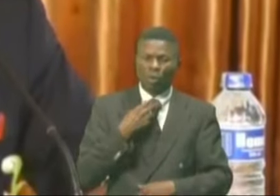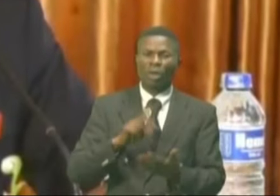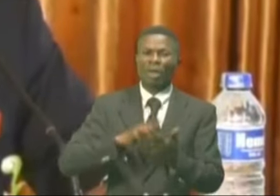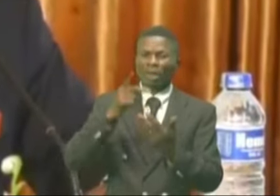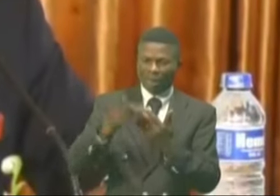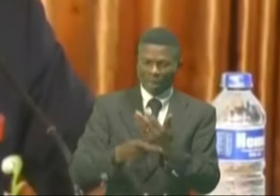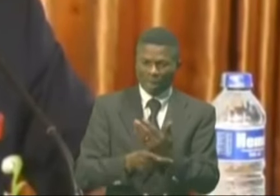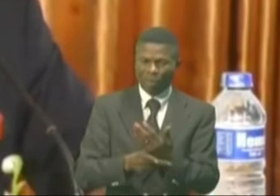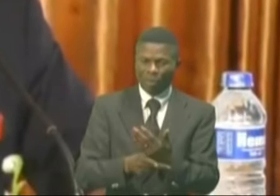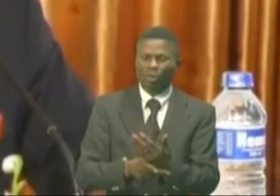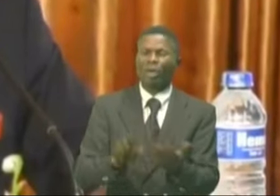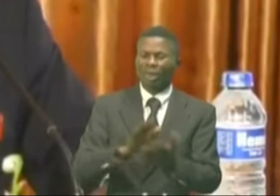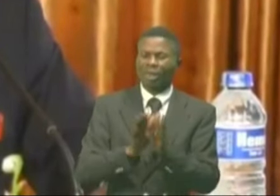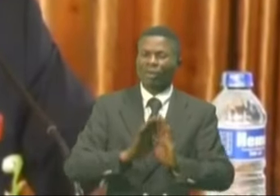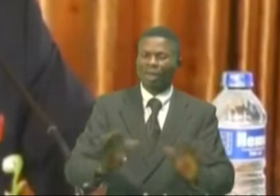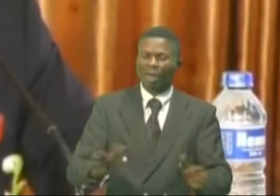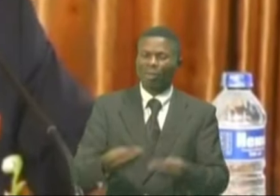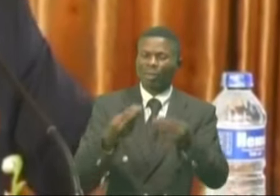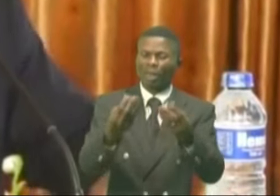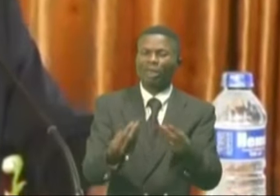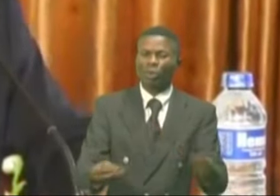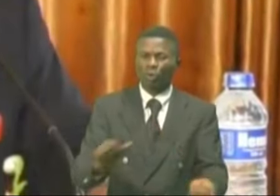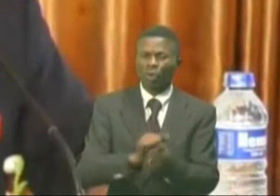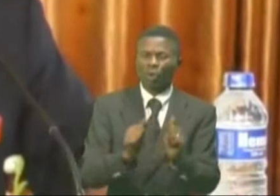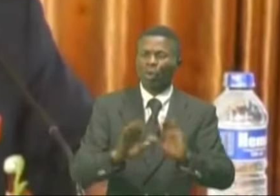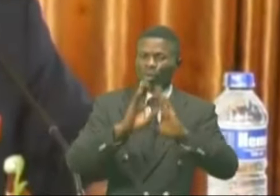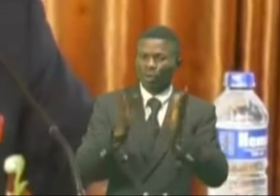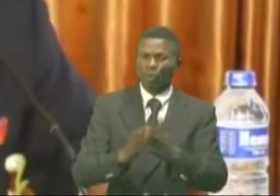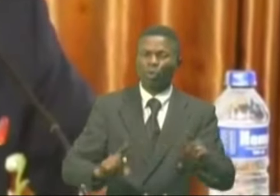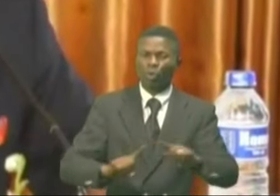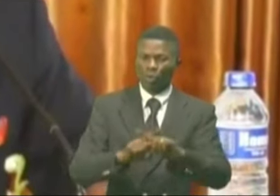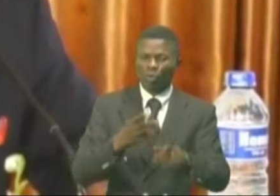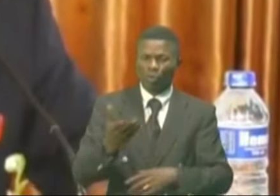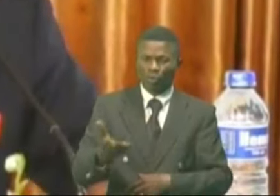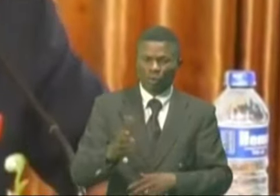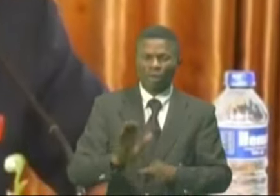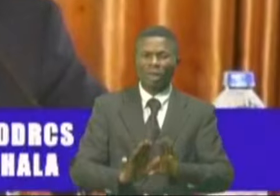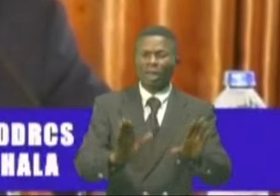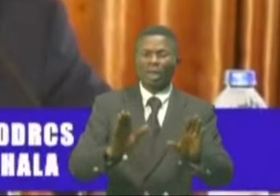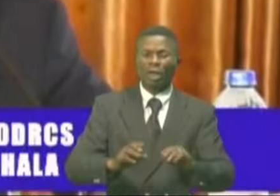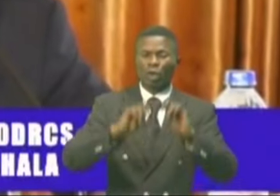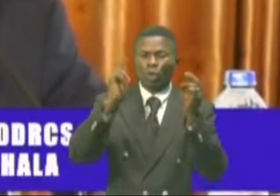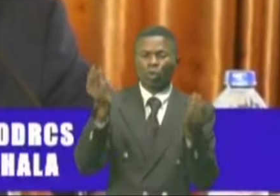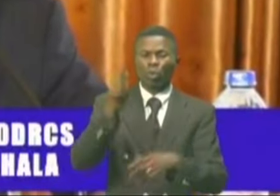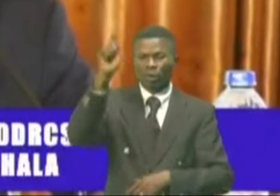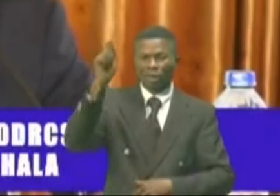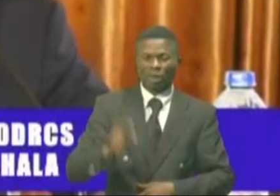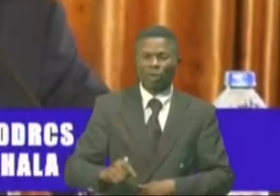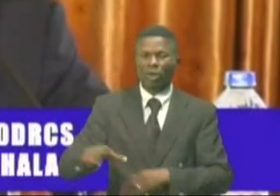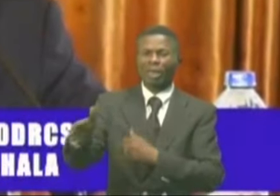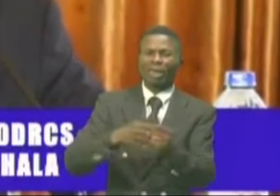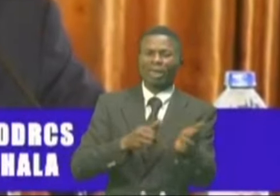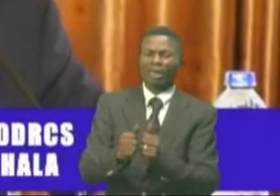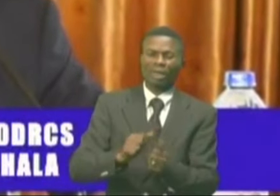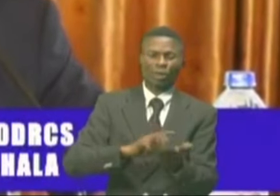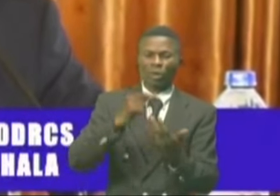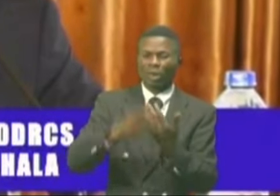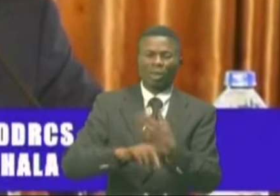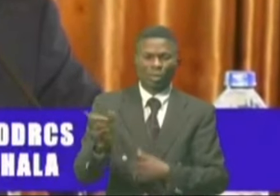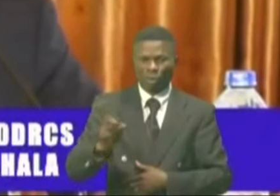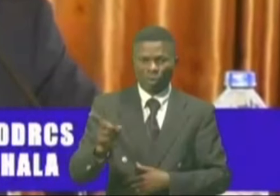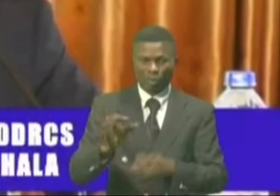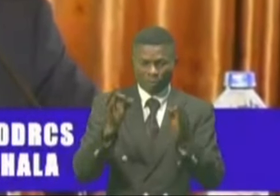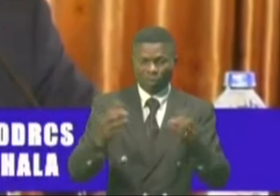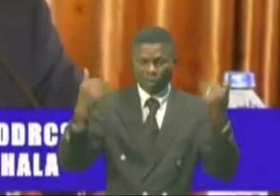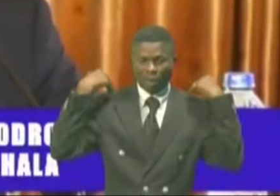seul habilité à faire le DDR à la République démocratique du Congo. Ne laissez pas les gens venir vous arracher un des piliers de notre programme. Sachez que le chef